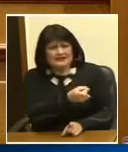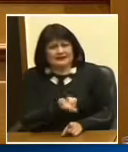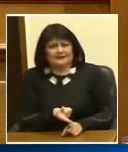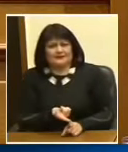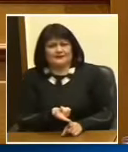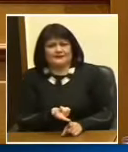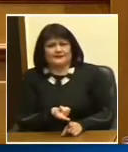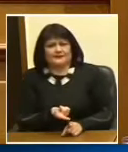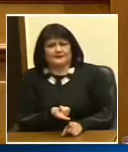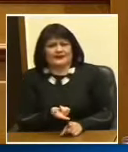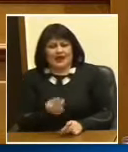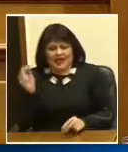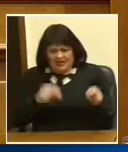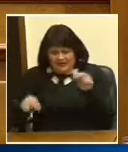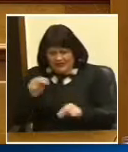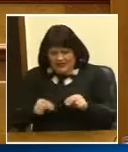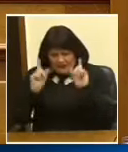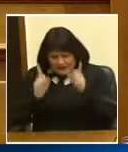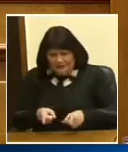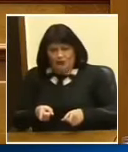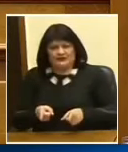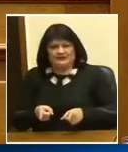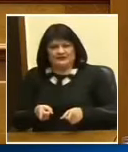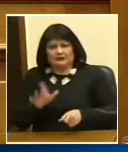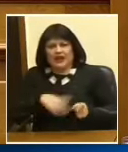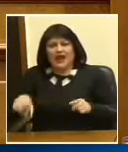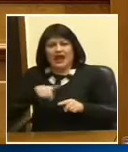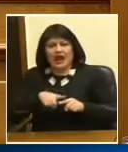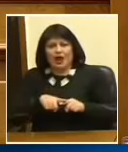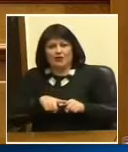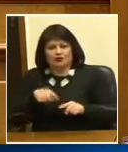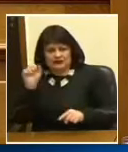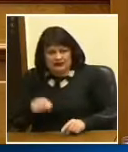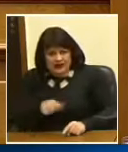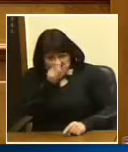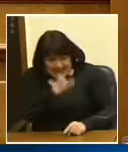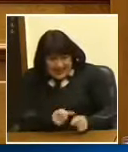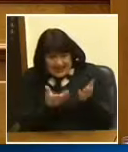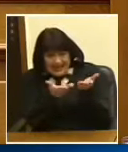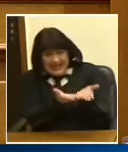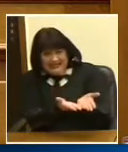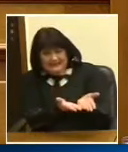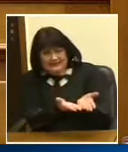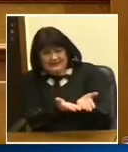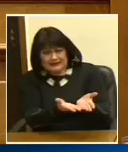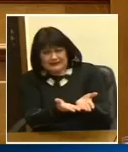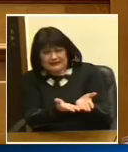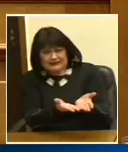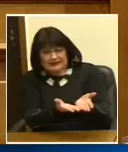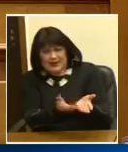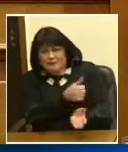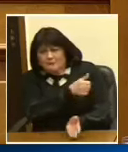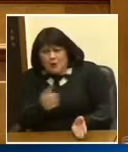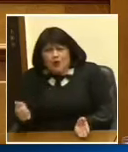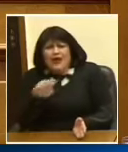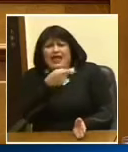του θεσμού των δημοψηφισμάτων, όταν είστε ο ίδιος άνθρωπος που έμεινε στη σύγχρονη νεοελληνική ιστορία ως